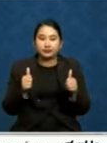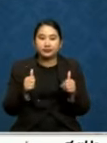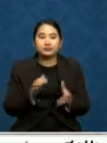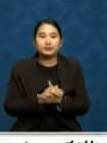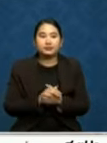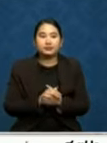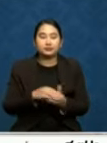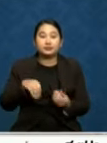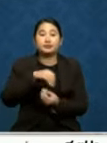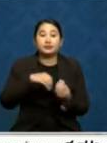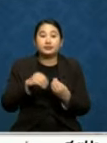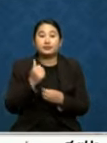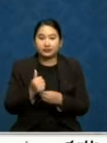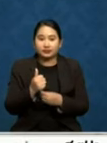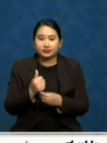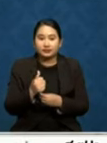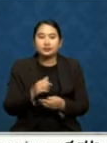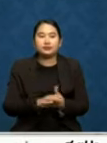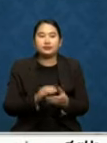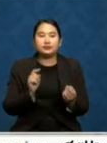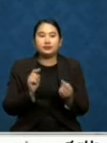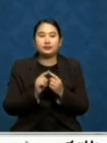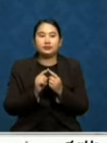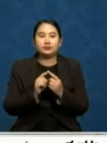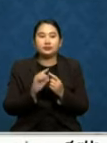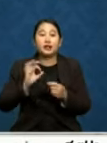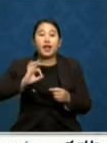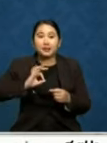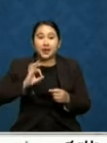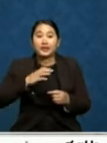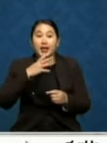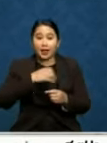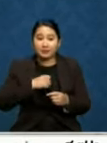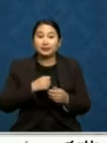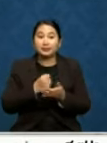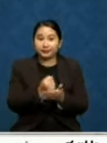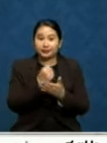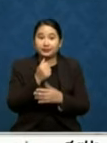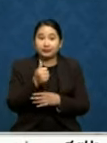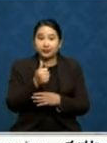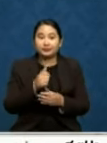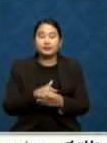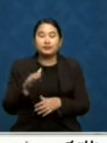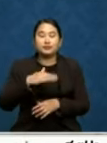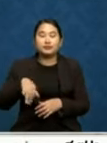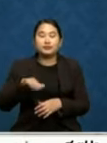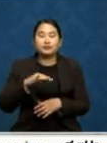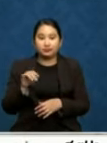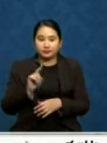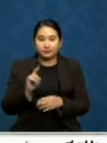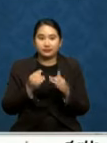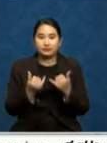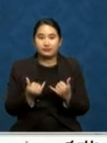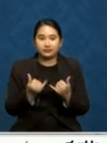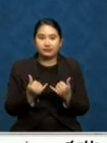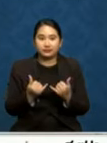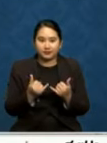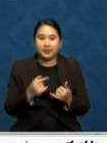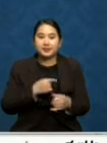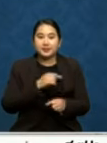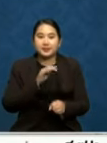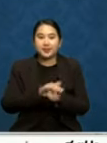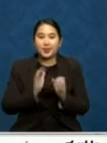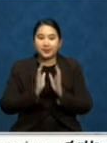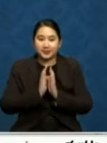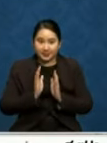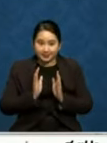คงอยู่ได้นะครับเป็นที่พึ่งของอดีตสมาชิกรัฐสภานะครับซึ่งทุกคนก็ปัจจุบันนี้ก็พอใจแล้วก็